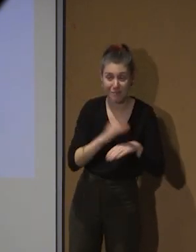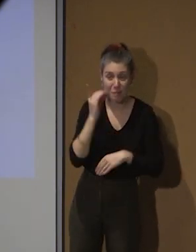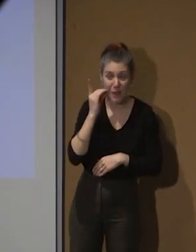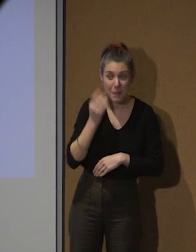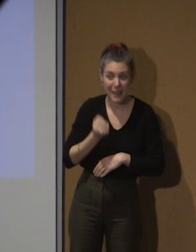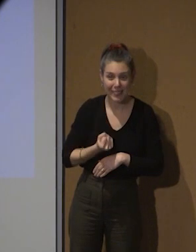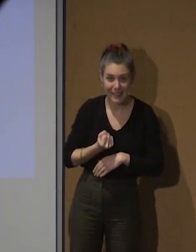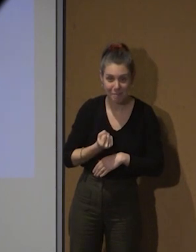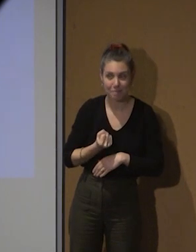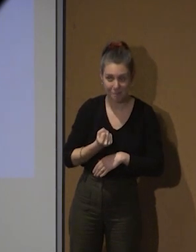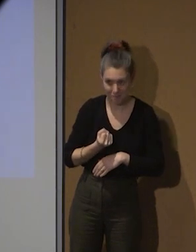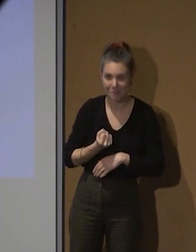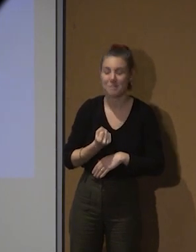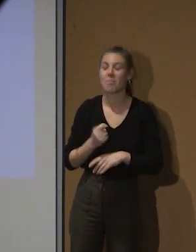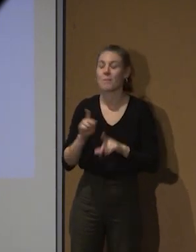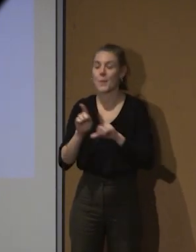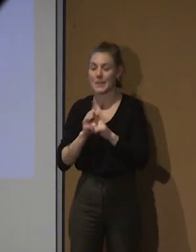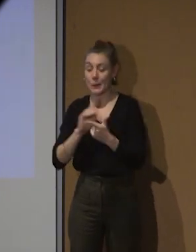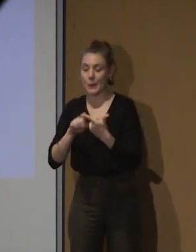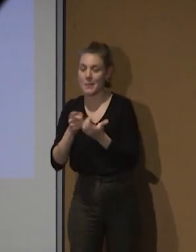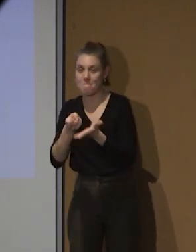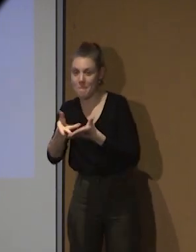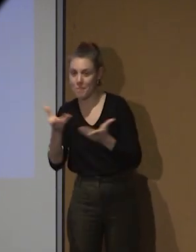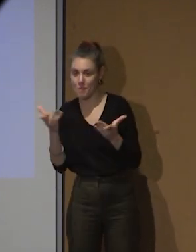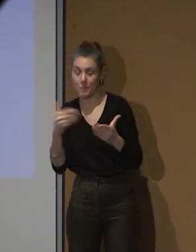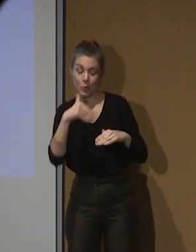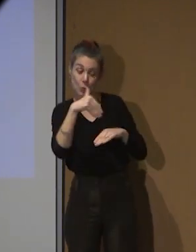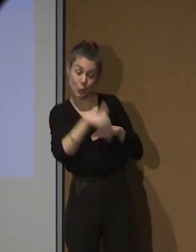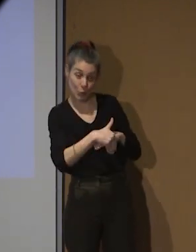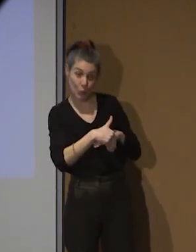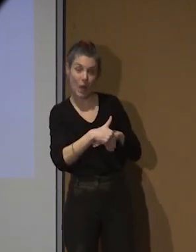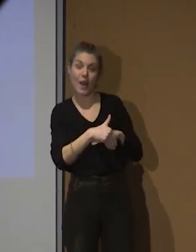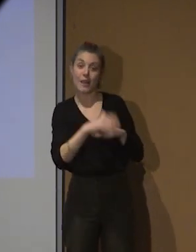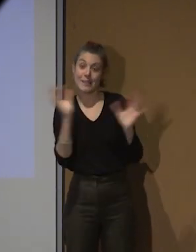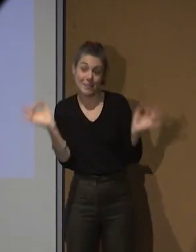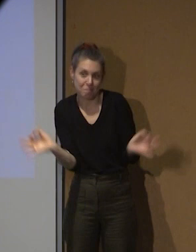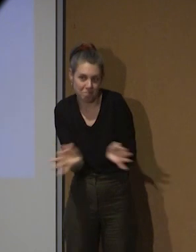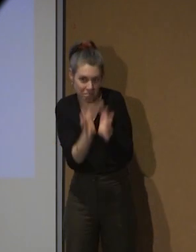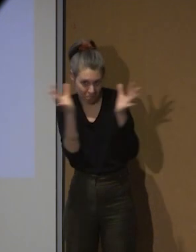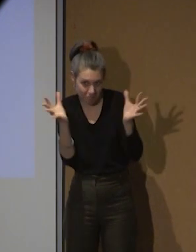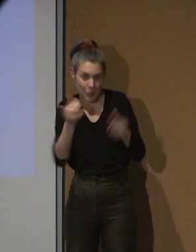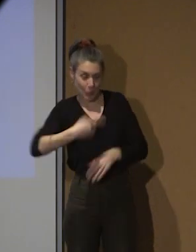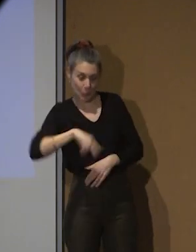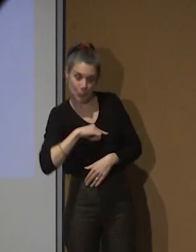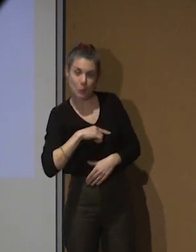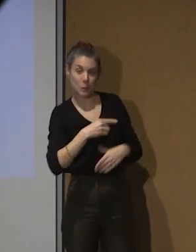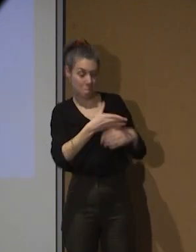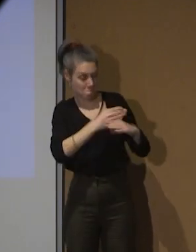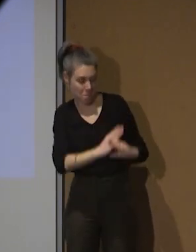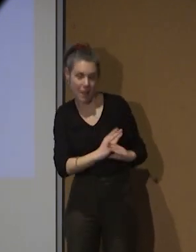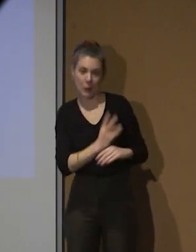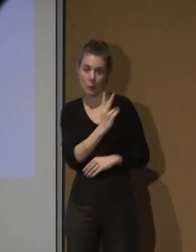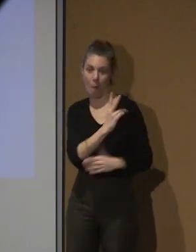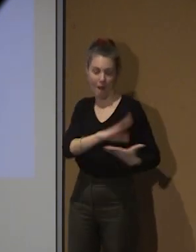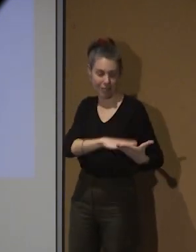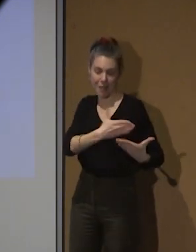ça déjà. Et je vous signale aussi que ce soir, fait exceptionnel, nous avons deux interprètes de langue